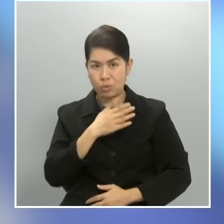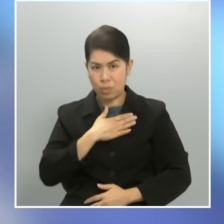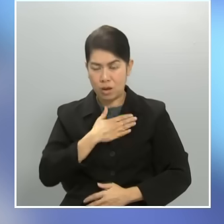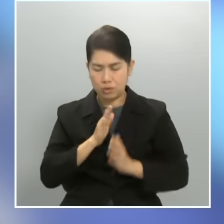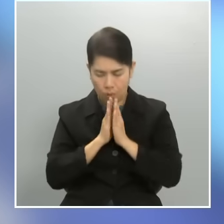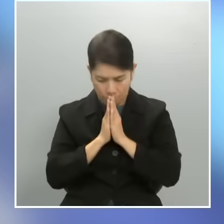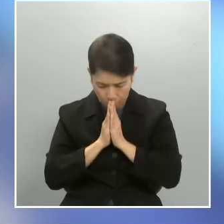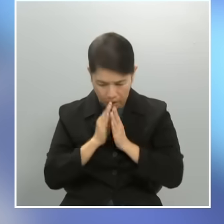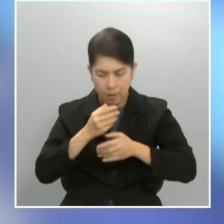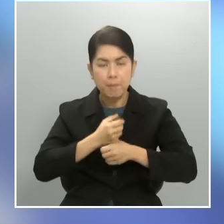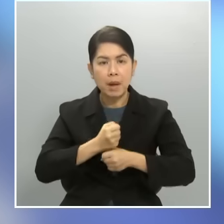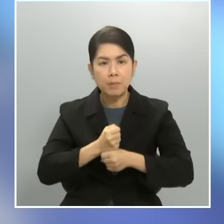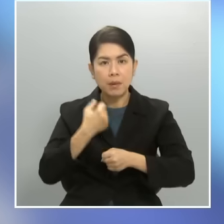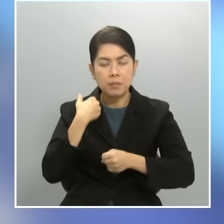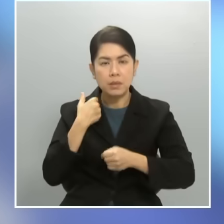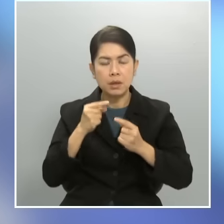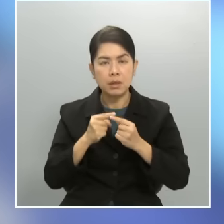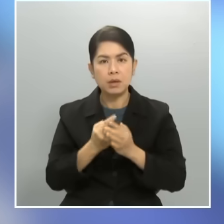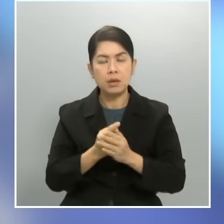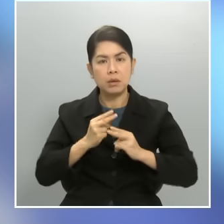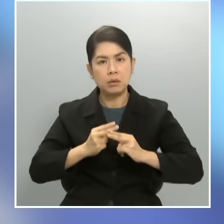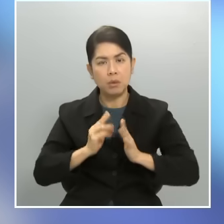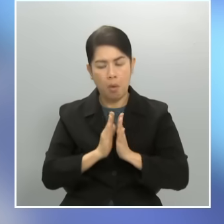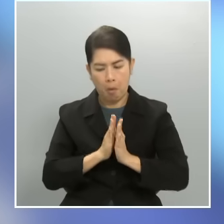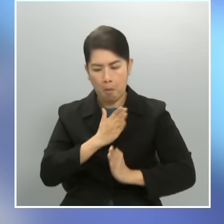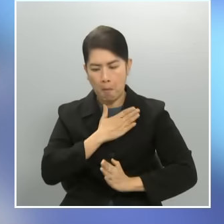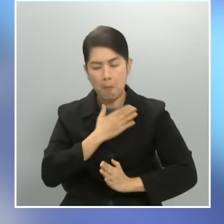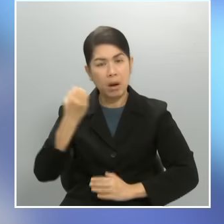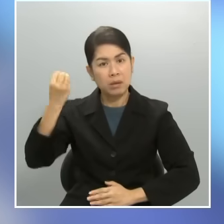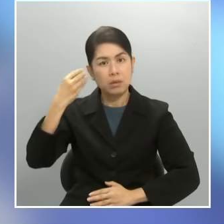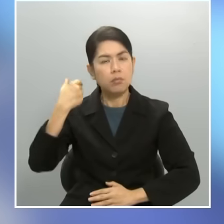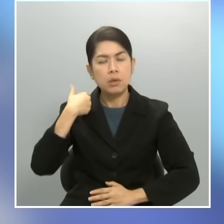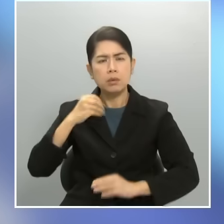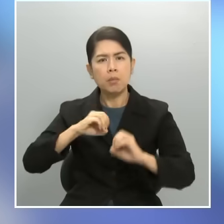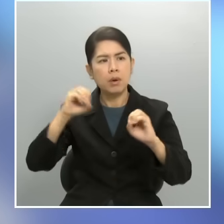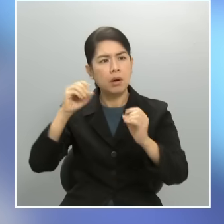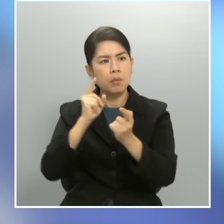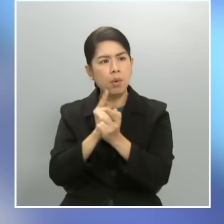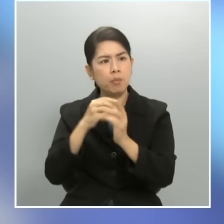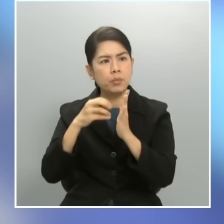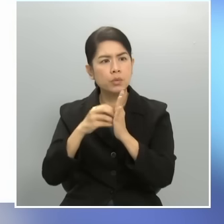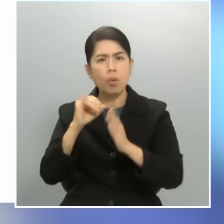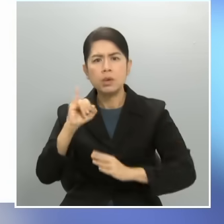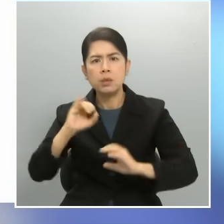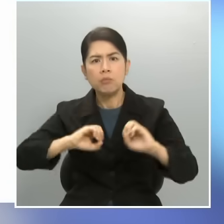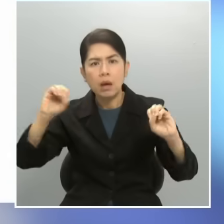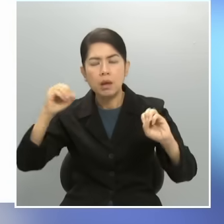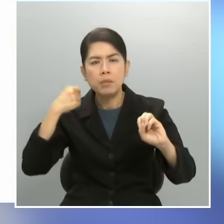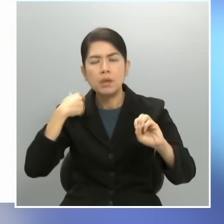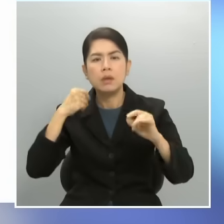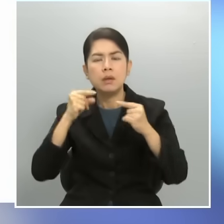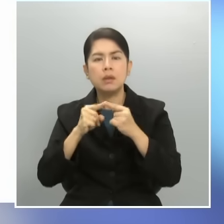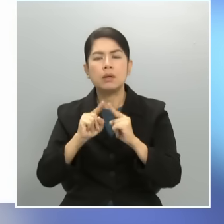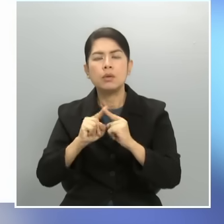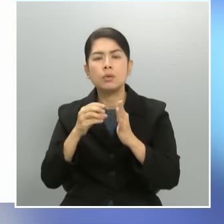พ่อคูณหลวงปู่ทวดพระดังๆมาหลายองค์หลายปีแล้วไม่เคยเจอโชคเจอลาภเลยหลังเปลี่ยนมาไหว้บูชาครูไกรแก้วได้